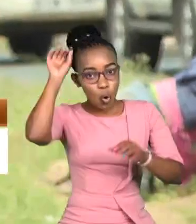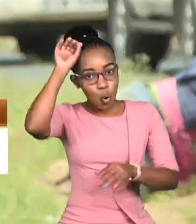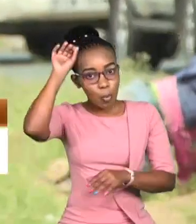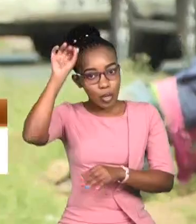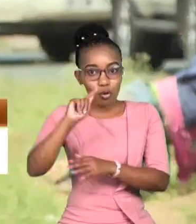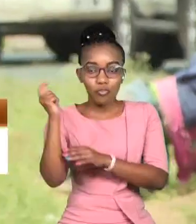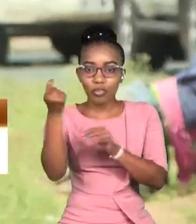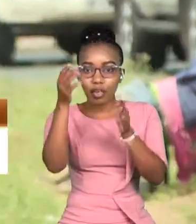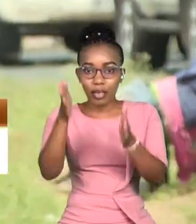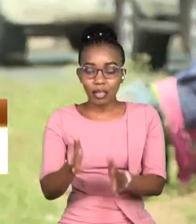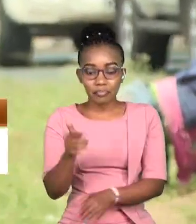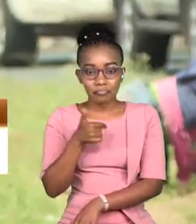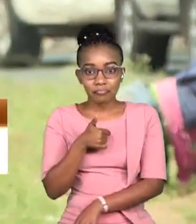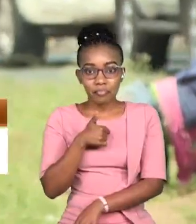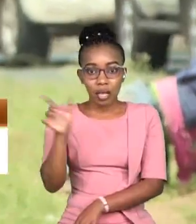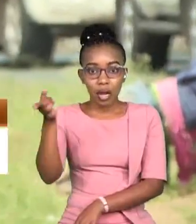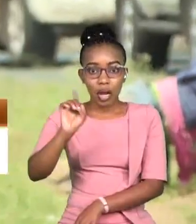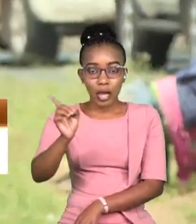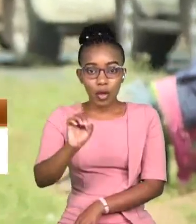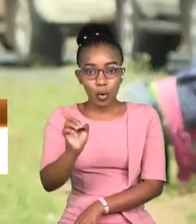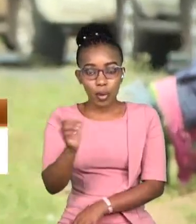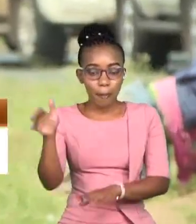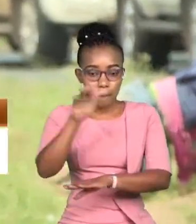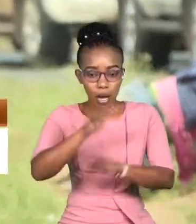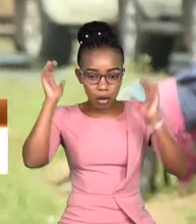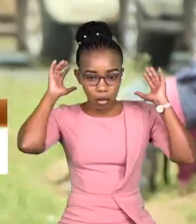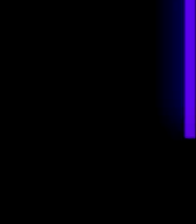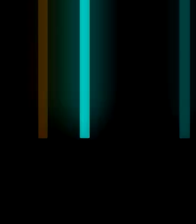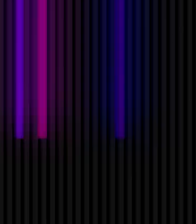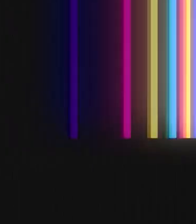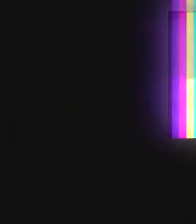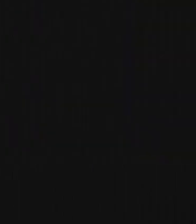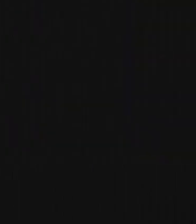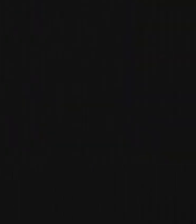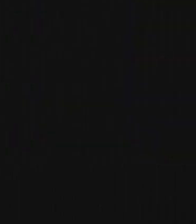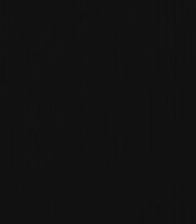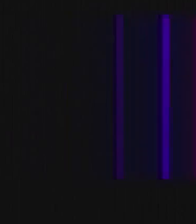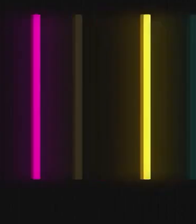ya Wakenya. Kutoka kwangu hapa jijini Nairobi, acha nikurudishe studioni.